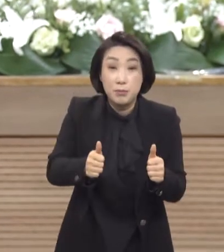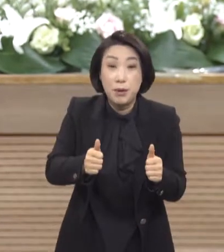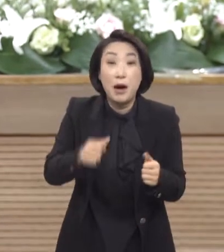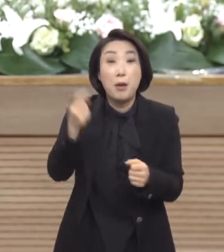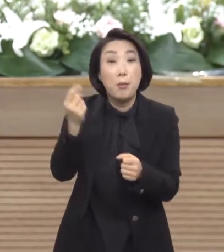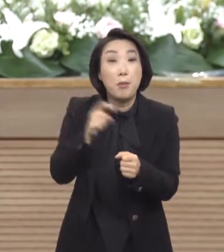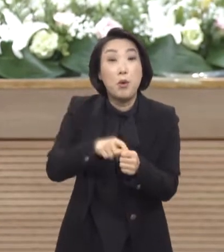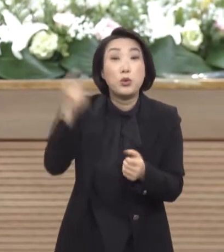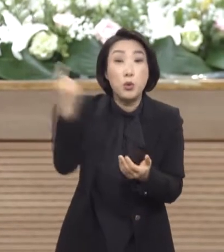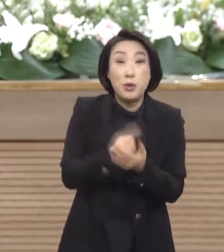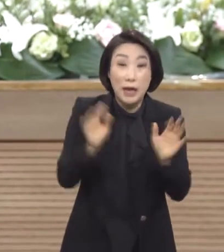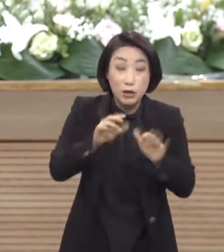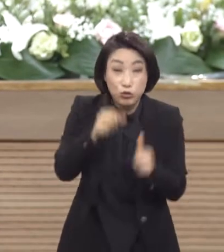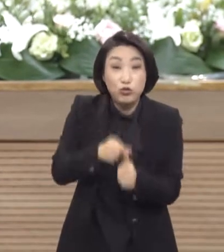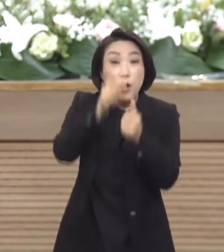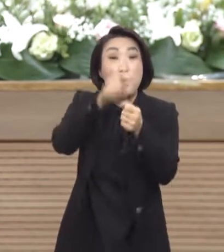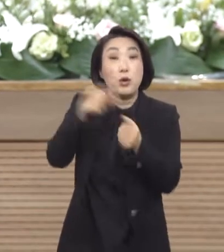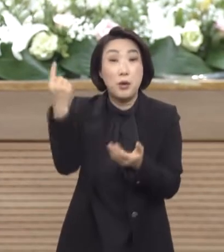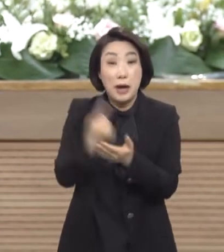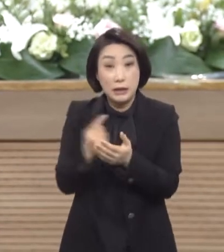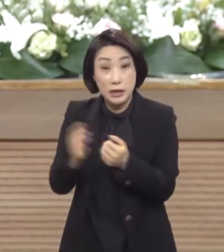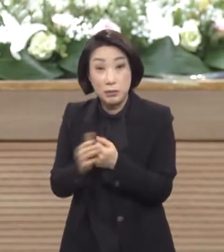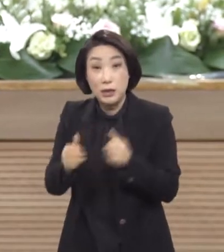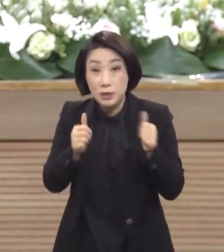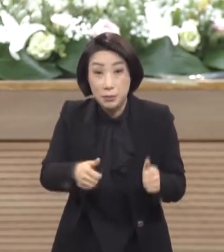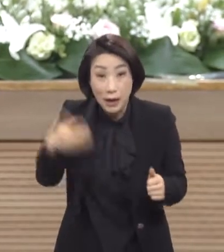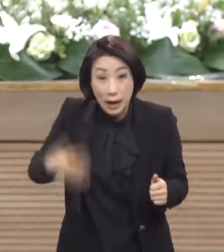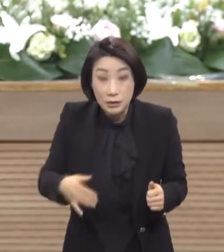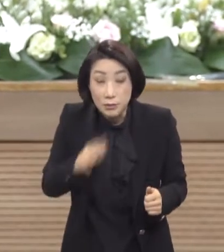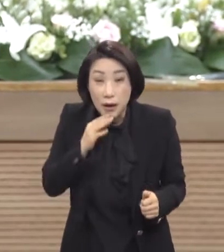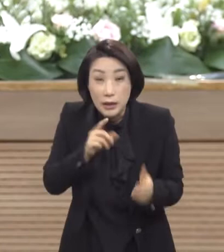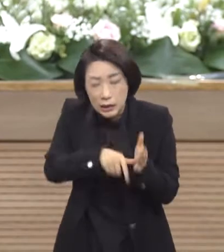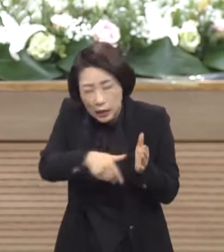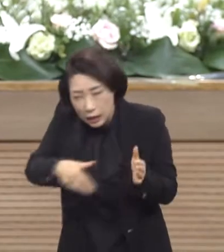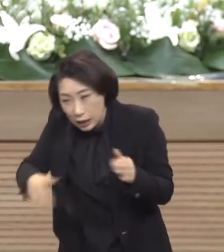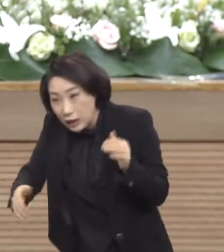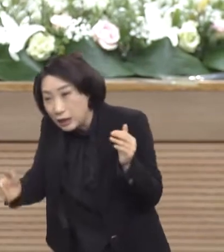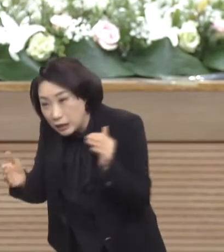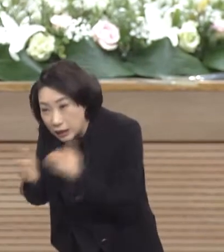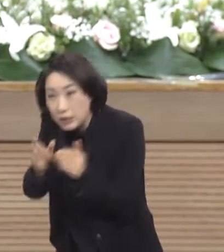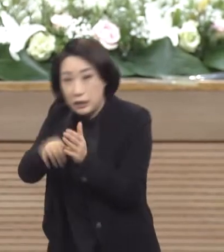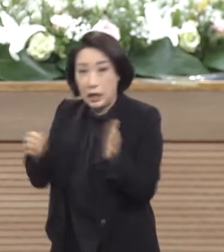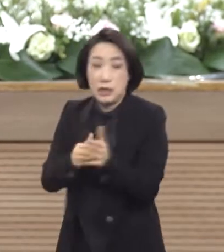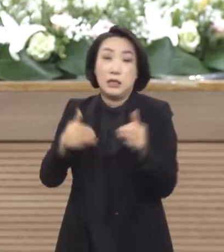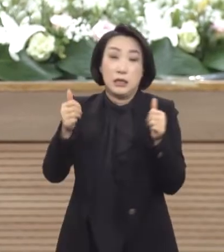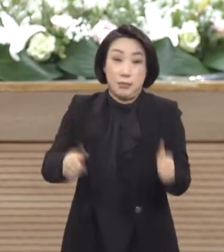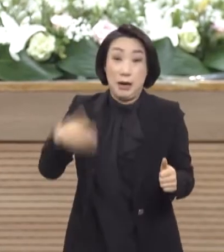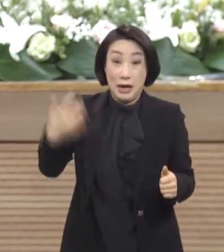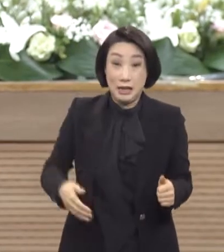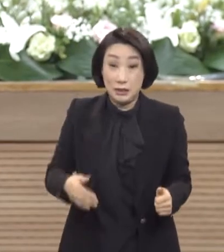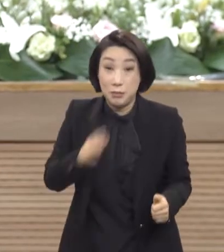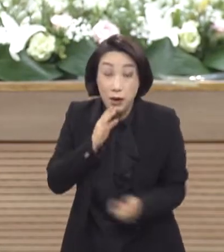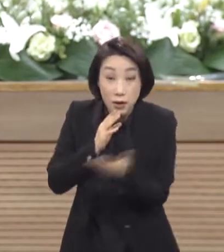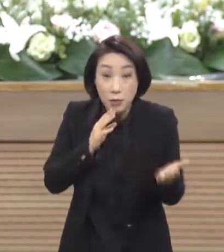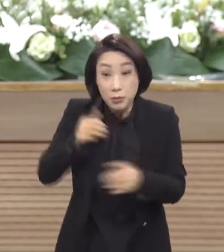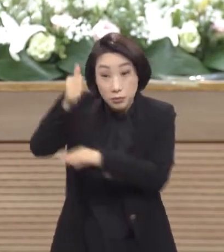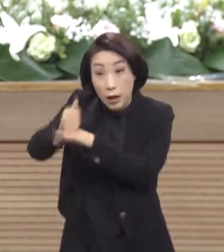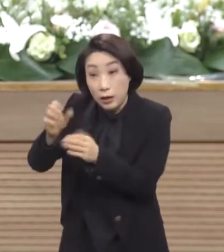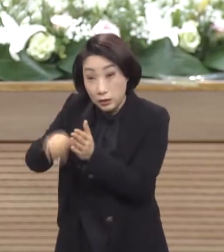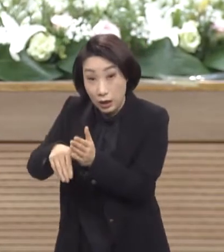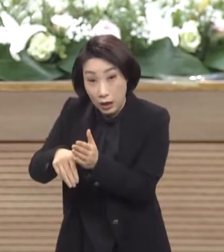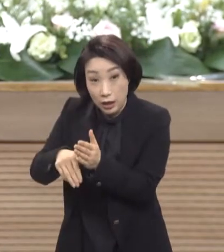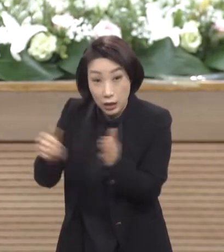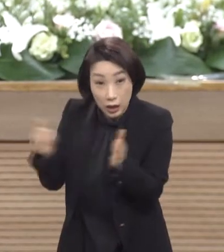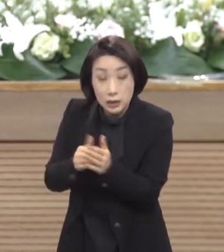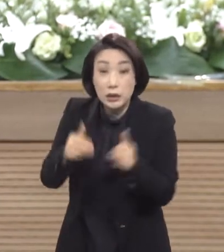심판하러 온 것이 아니고 구원하러 왔으니까 때가 찰 때까지 심판하네. 그 마지막 날이 올